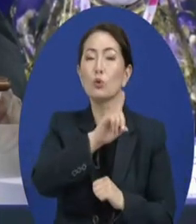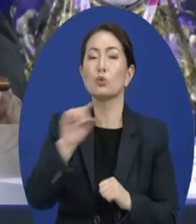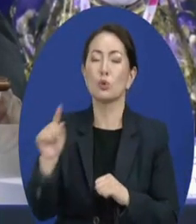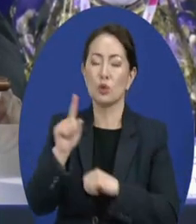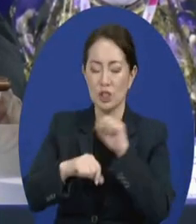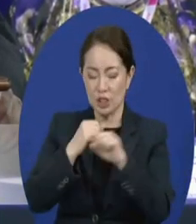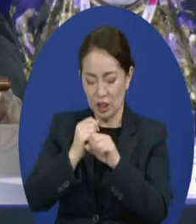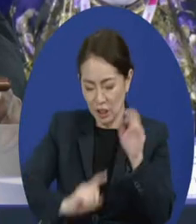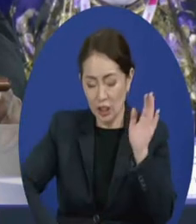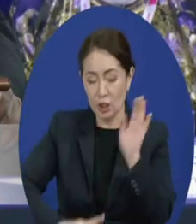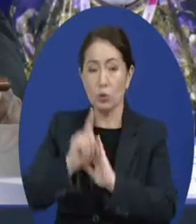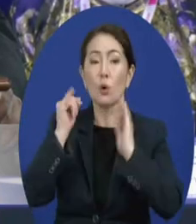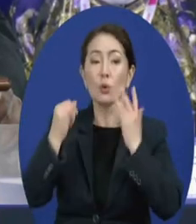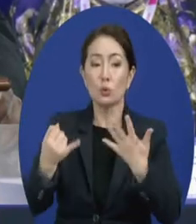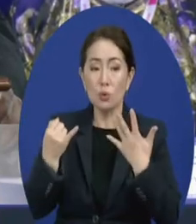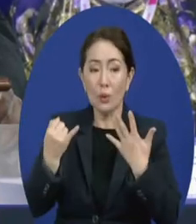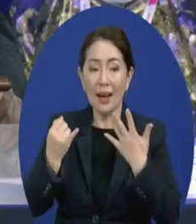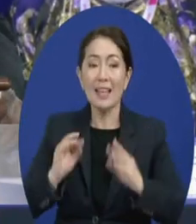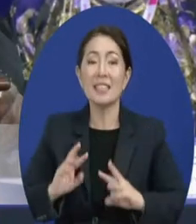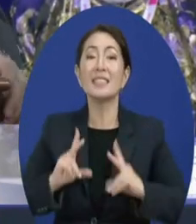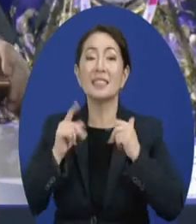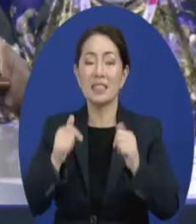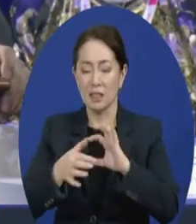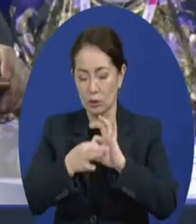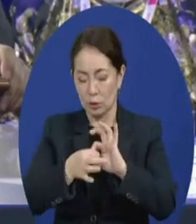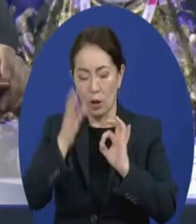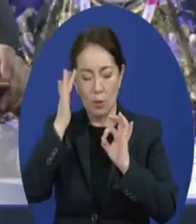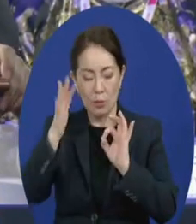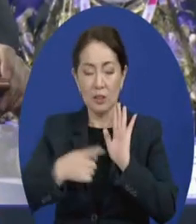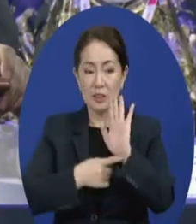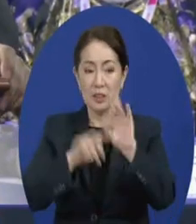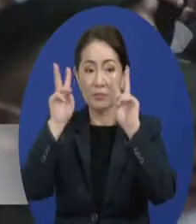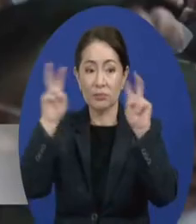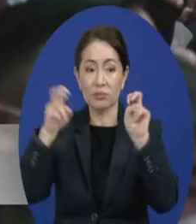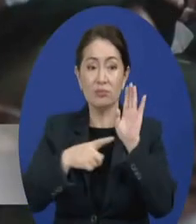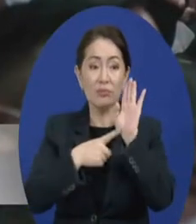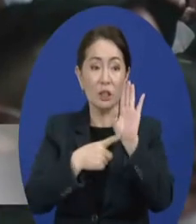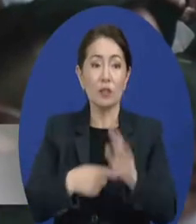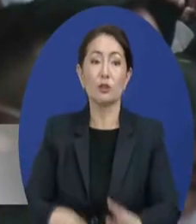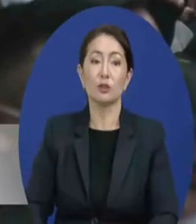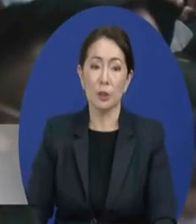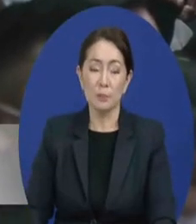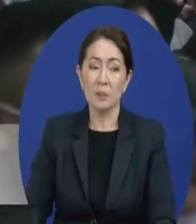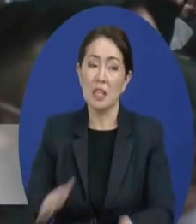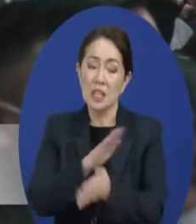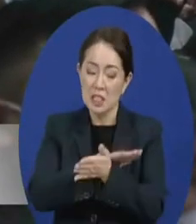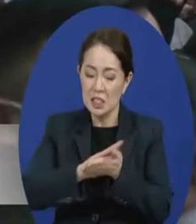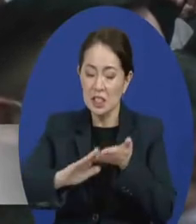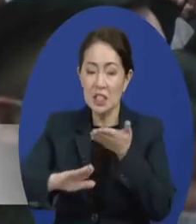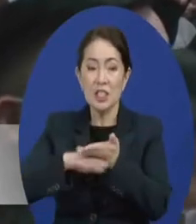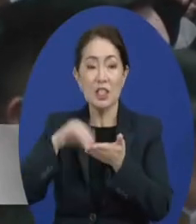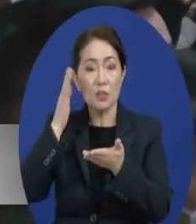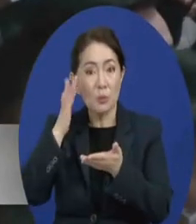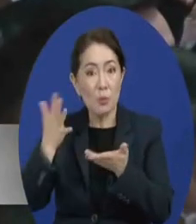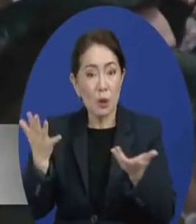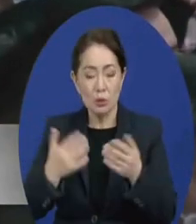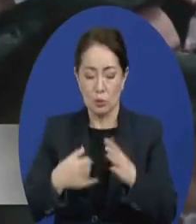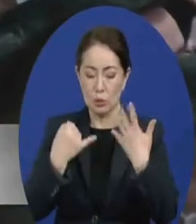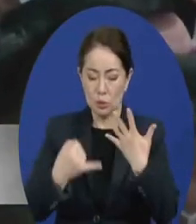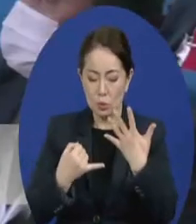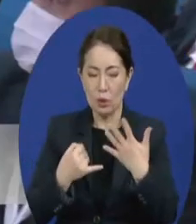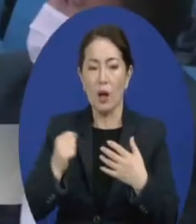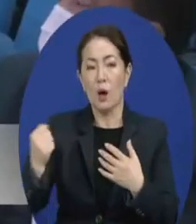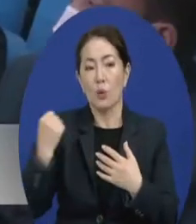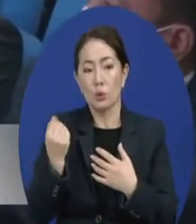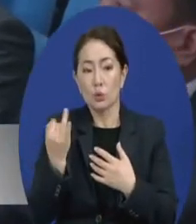эхлүүлэх 6 сэргэлт буюу шин сэргэлтийн бодлого хэмээн нэрлэж байгаа маа. Шин сэргэлтийн бодлого 6 үндсэн